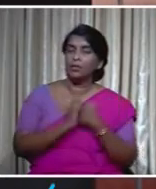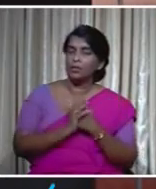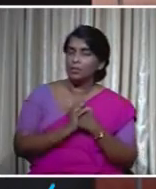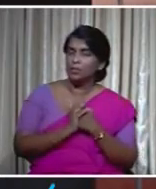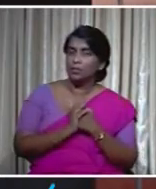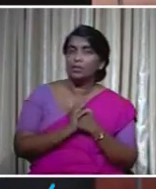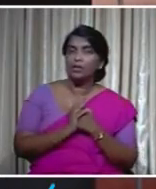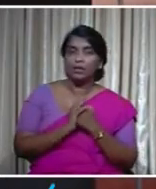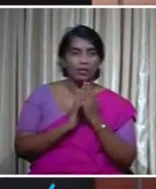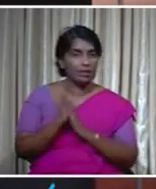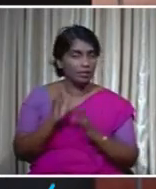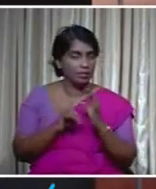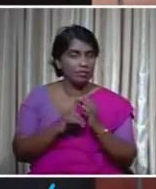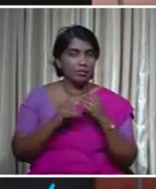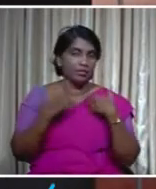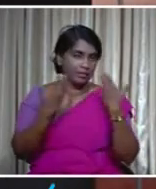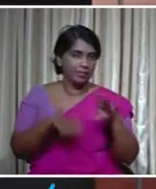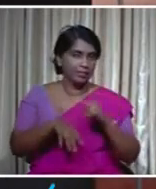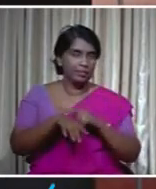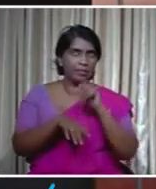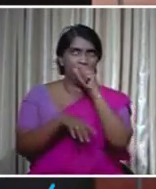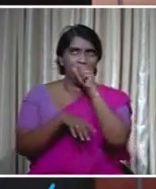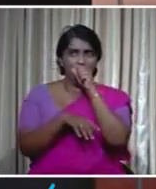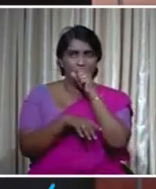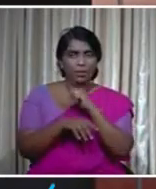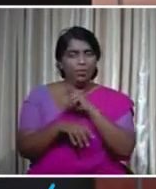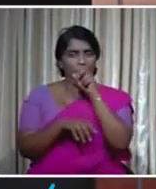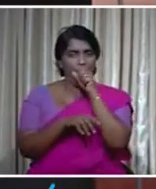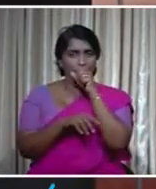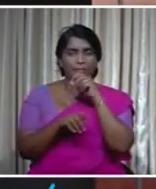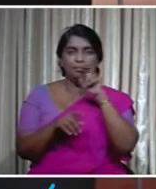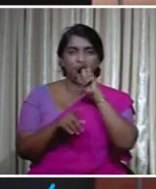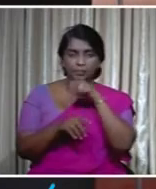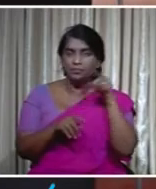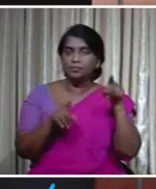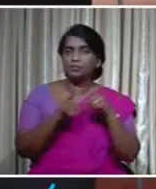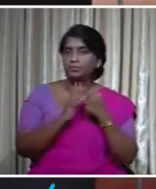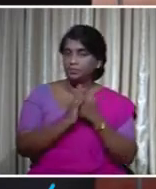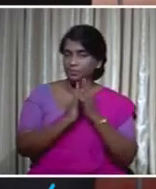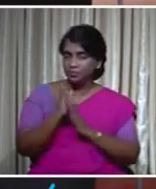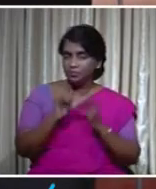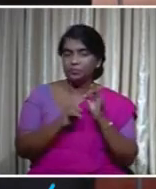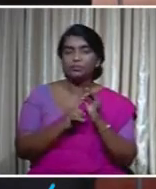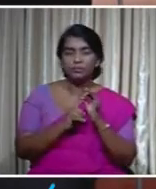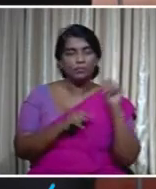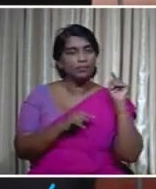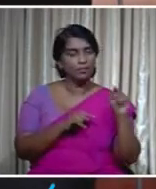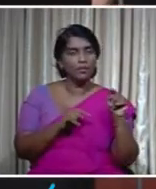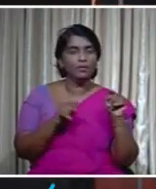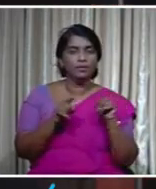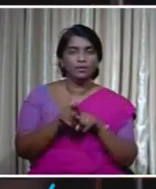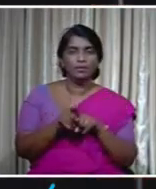குறிப்பாக முல்லைத்தீவு கிளிநொச்சி மாவட்டங்களிலே கௌரவ அமைச்சர் அவர்களே, ஆரம்ப பள்ளி மாணவர்கள்,